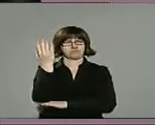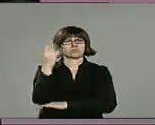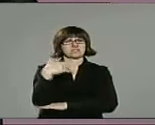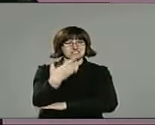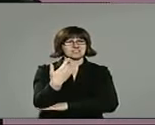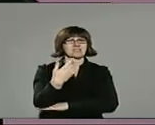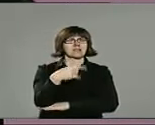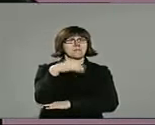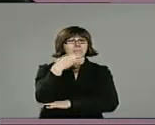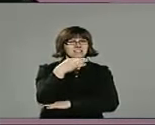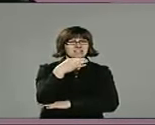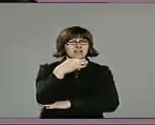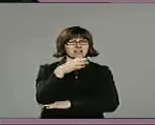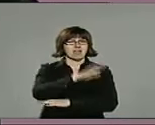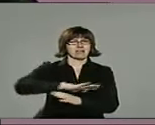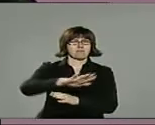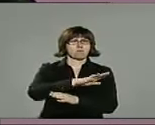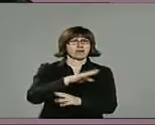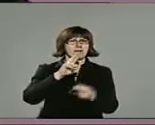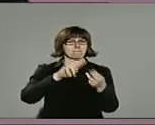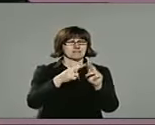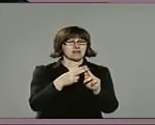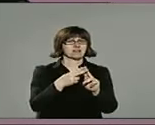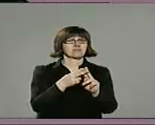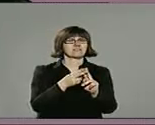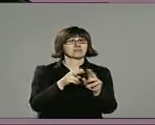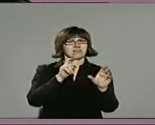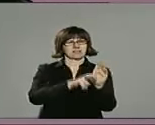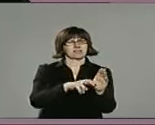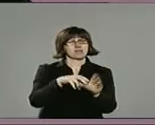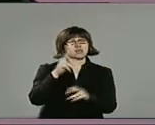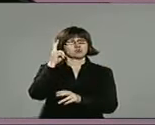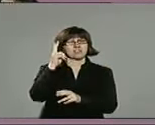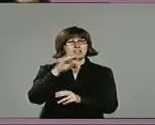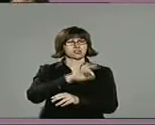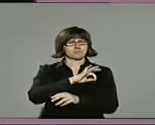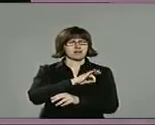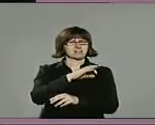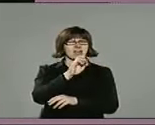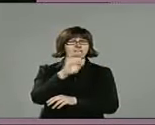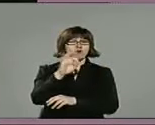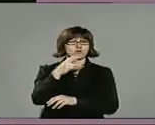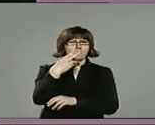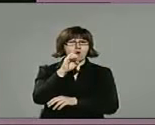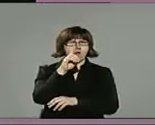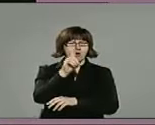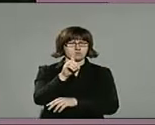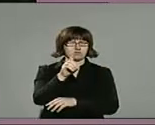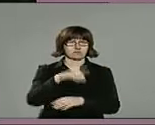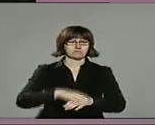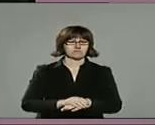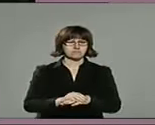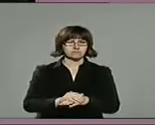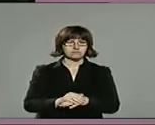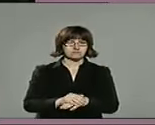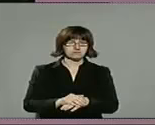Und das wird der Präsident der Republik und Mitglied der Parti Socialiste, François Hollande, sein. Und er wird sich hier treffen.